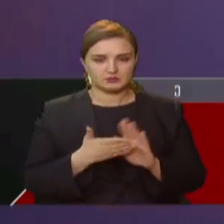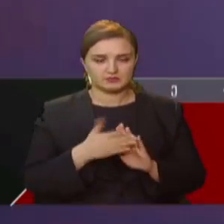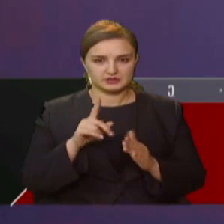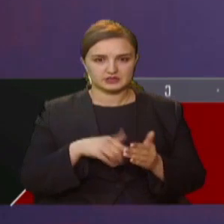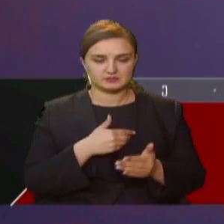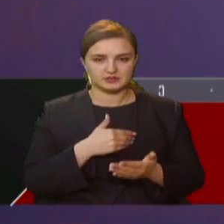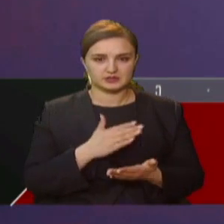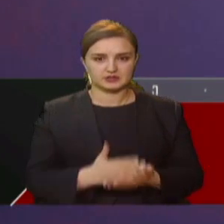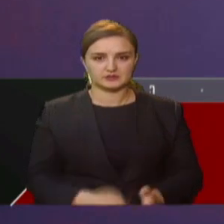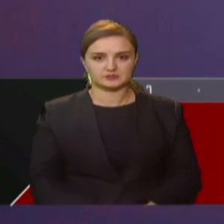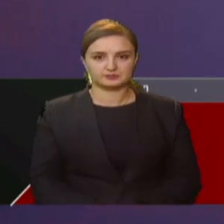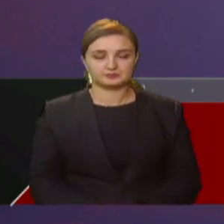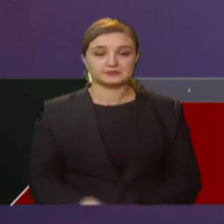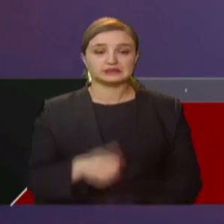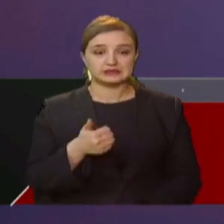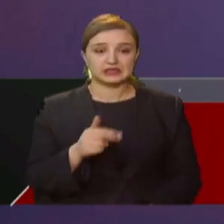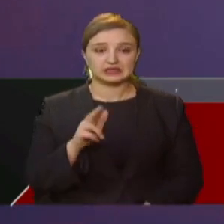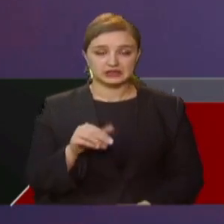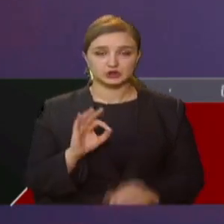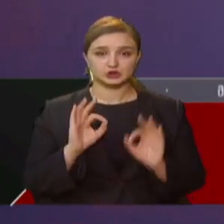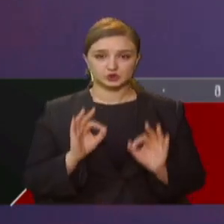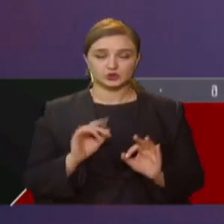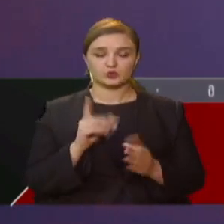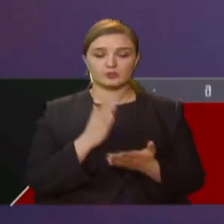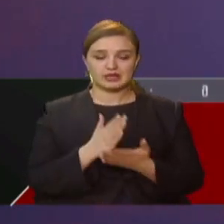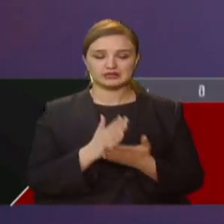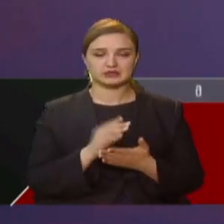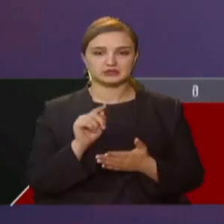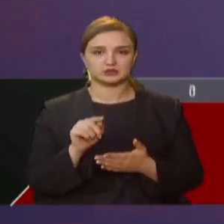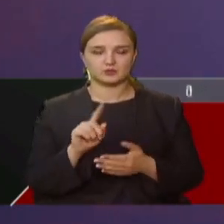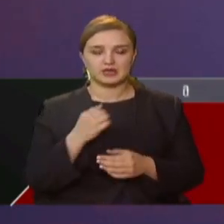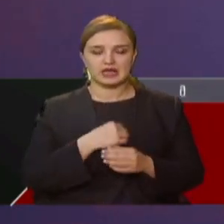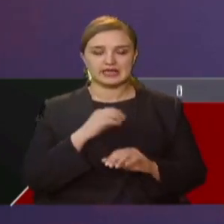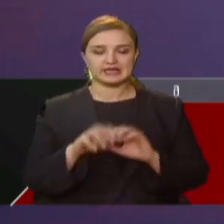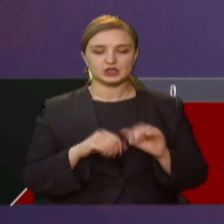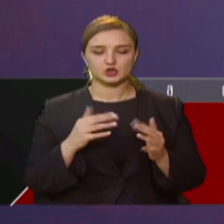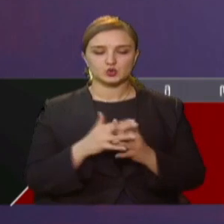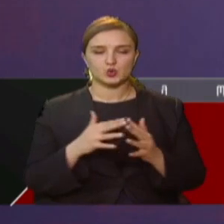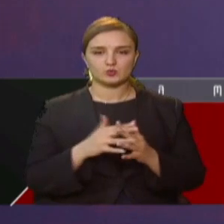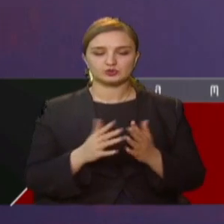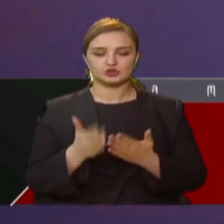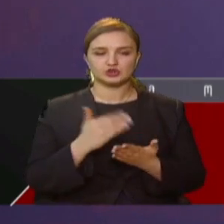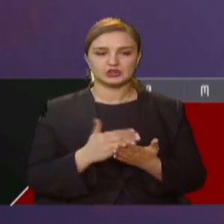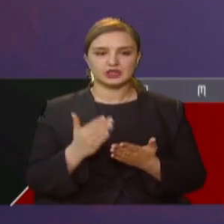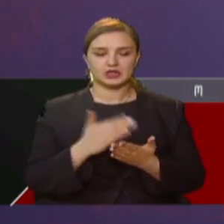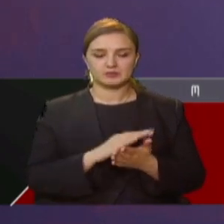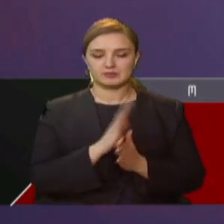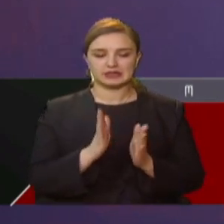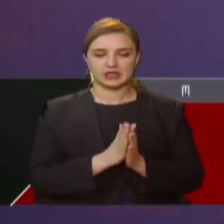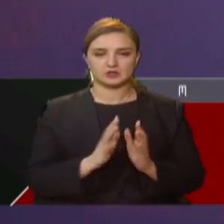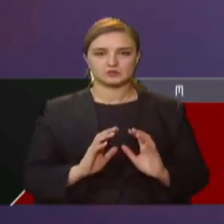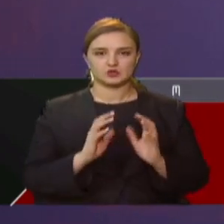aks. Kargi da storia, rom arsebobs gamamkhnevebeli nishnebi, rom es agresiuli omi da am omis shedegebi mteli